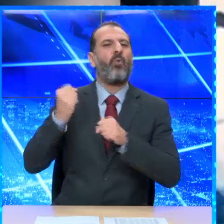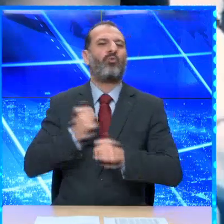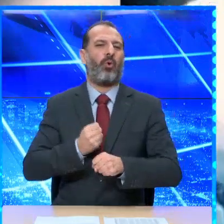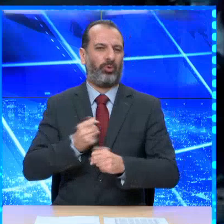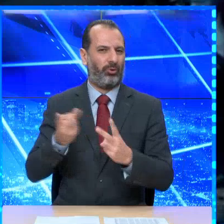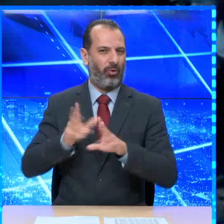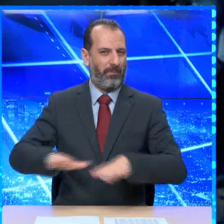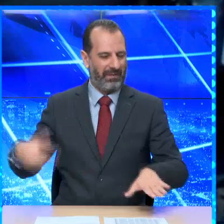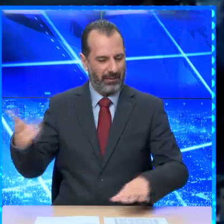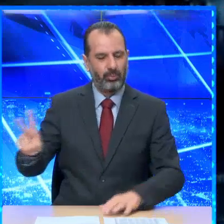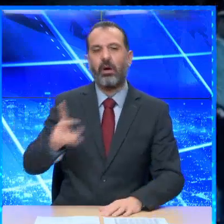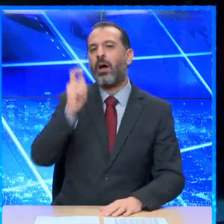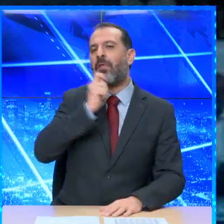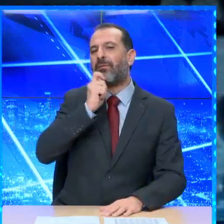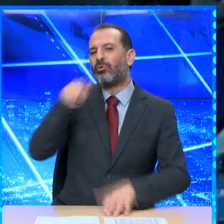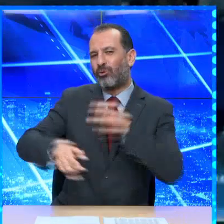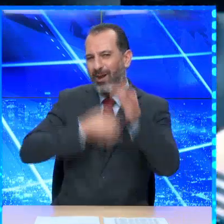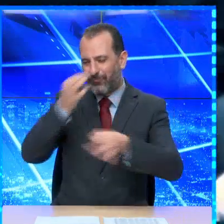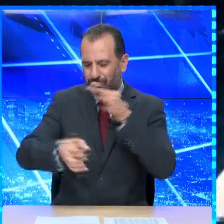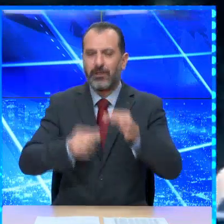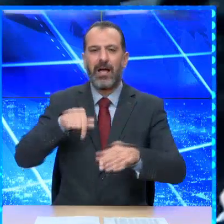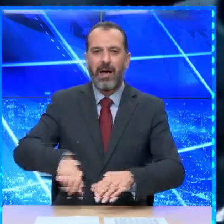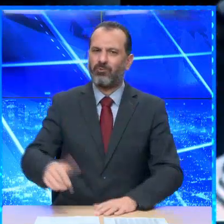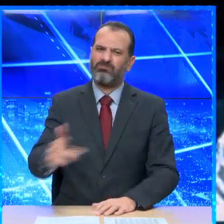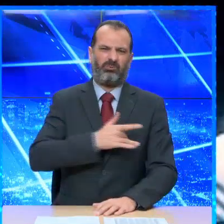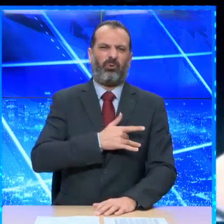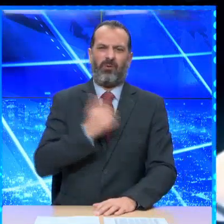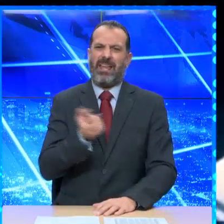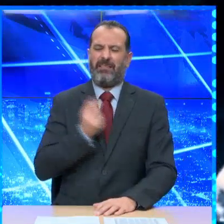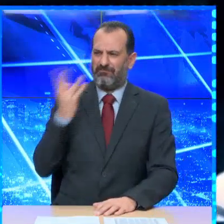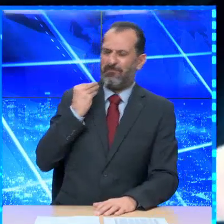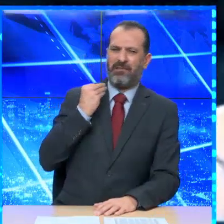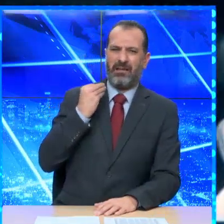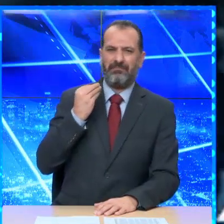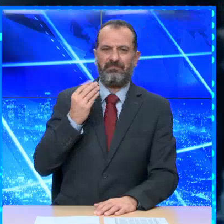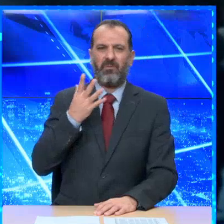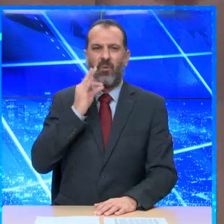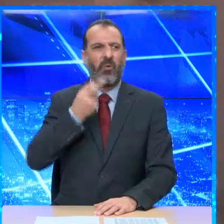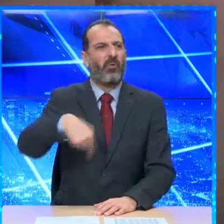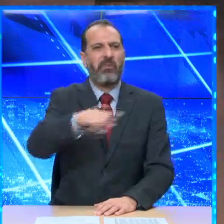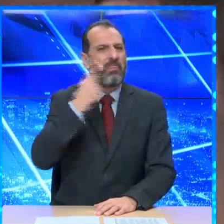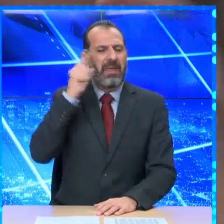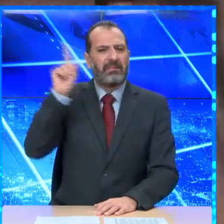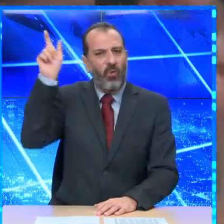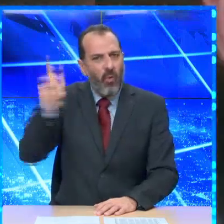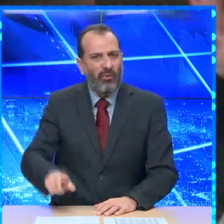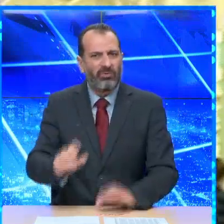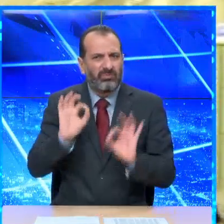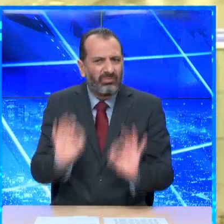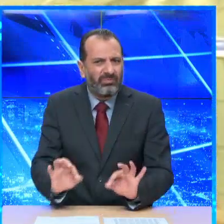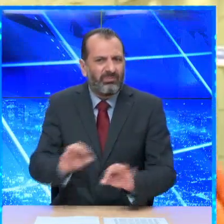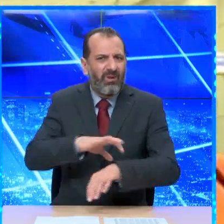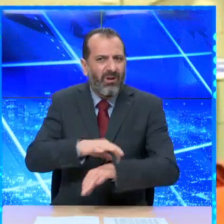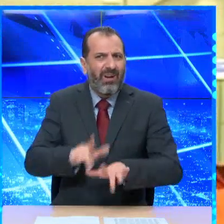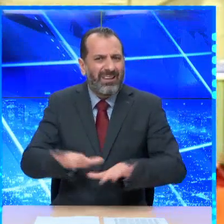Έτσι, Κατερίνα, και τι να πει κανείς, ήταν μια είδηση που προκάλεσε σοκ, γιατί πολλοί λίγοι γνώριζαν τον αγώνα που έδινε για τη ζωή του τα